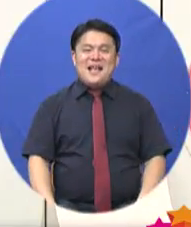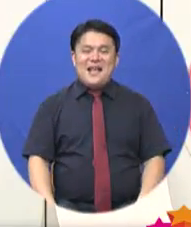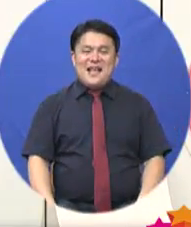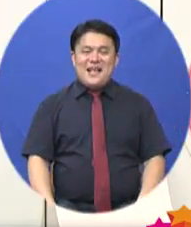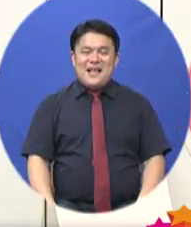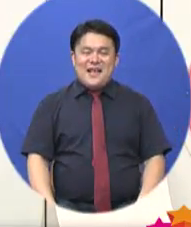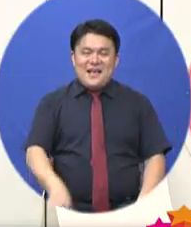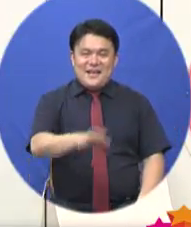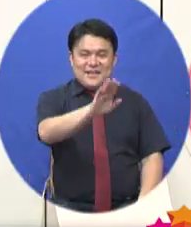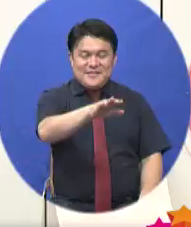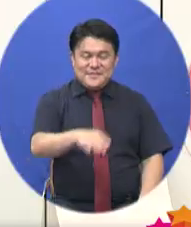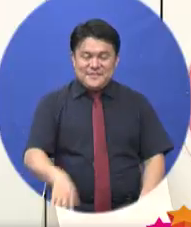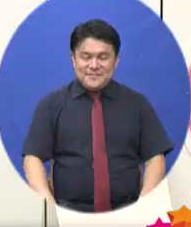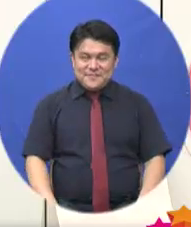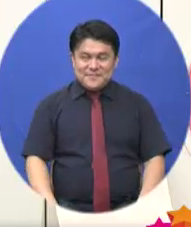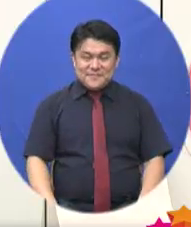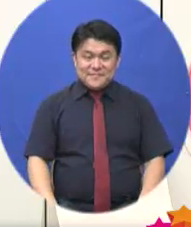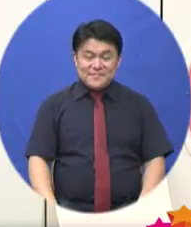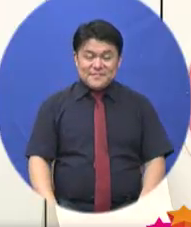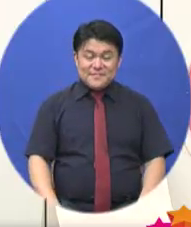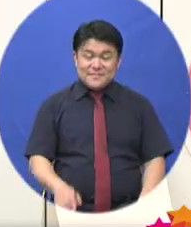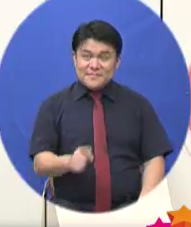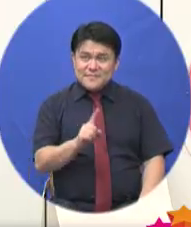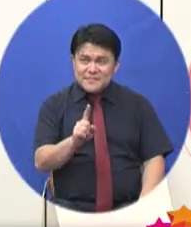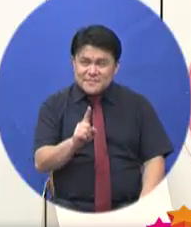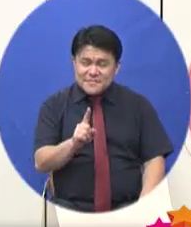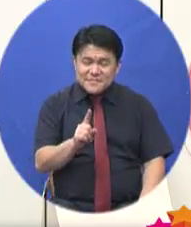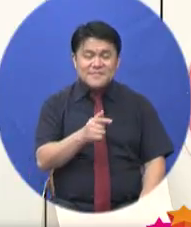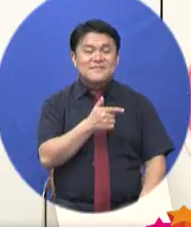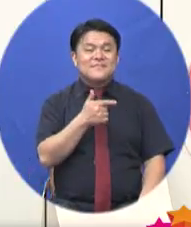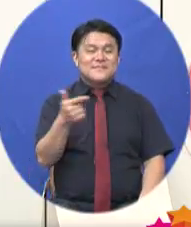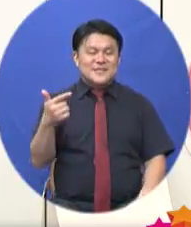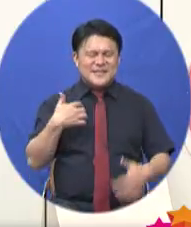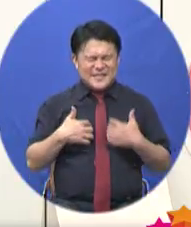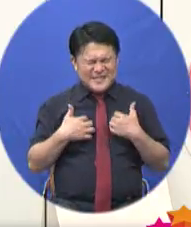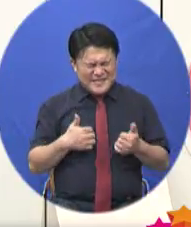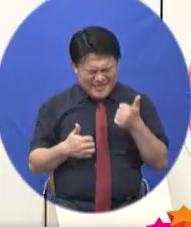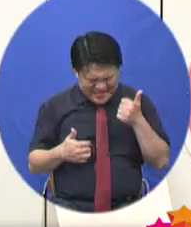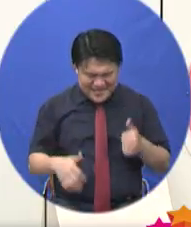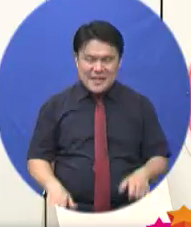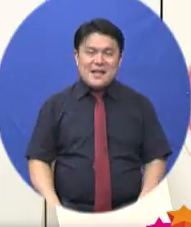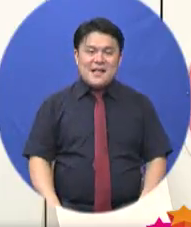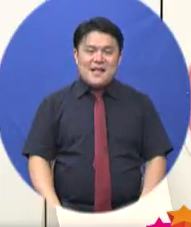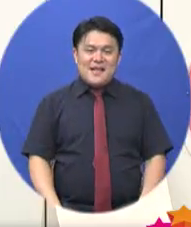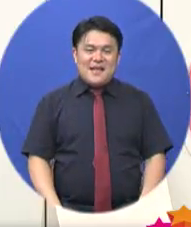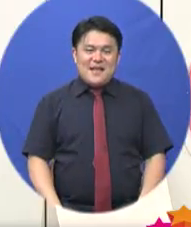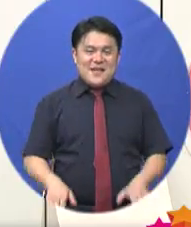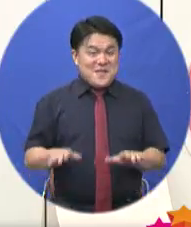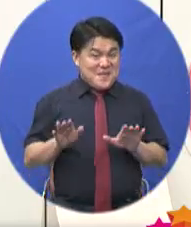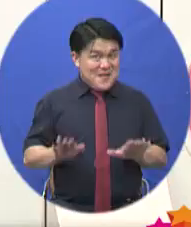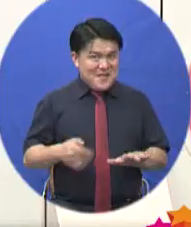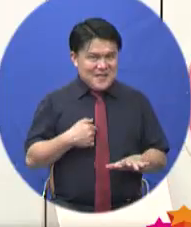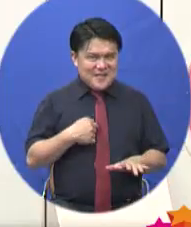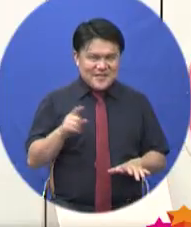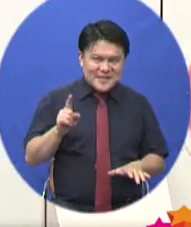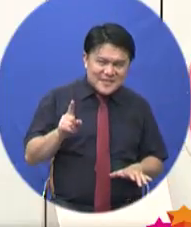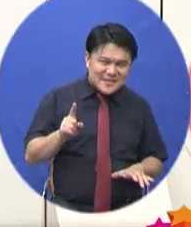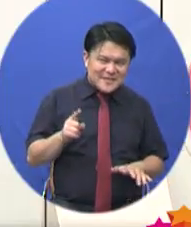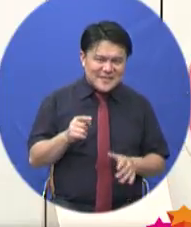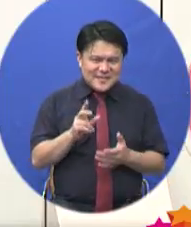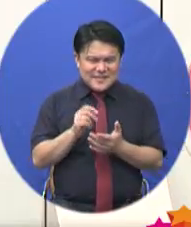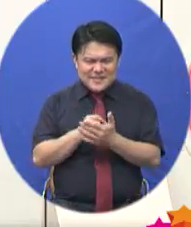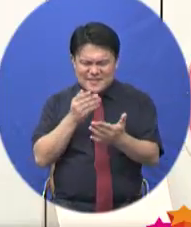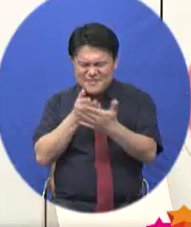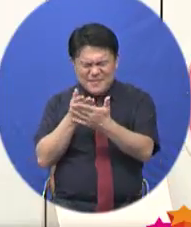예, 거기 나오면 네. 너무 재밌어요. 그래서 네. 오늘 제가 신청이 참 잘